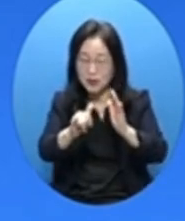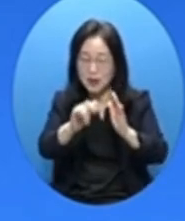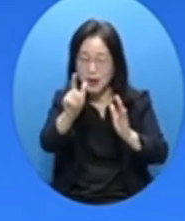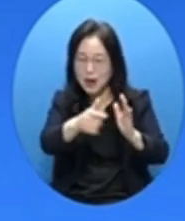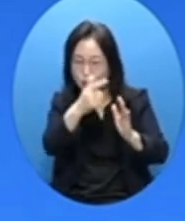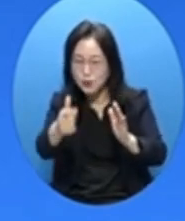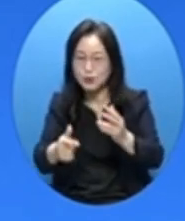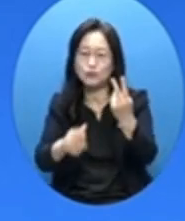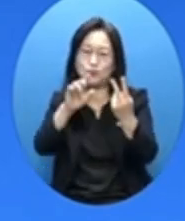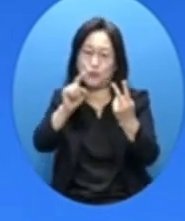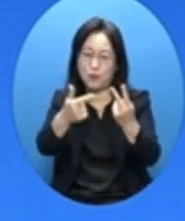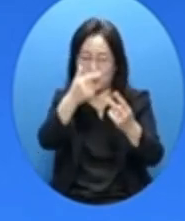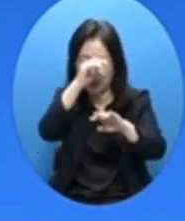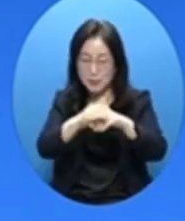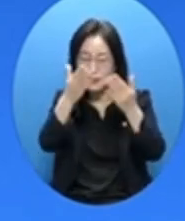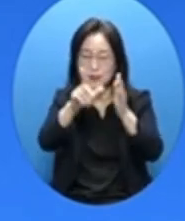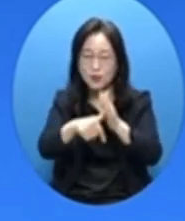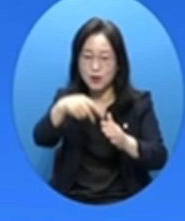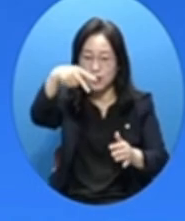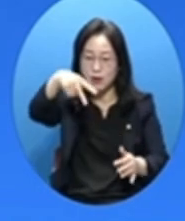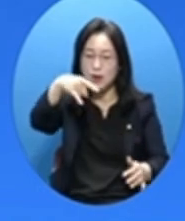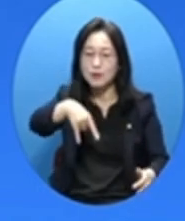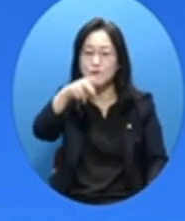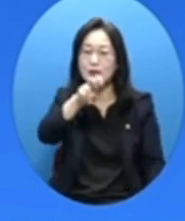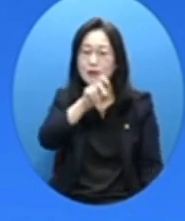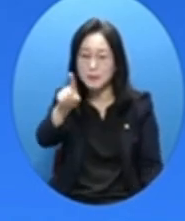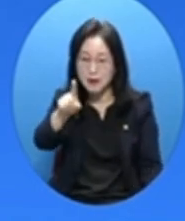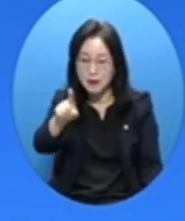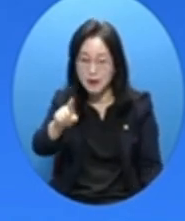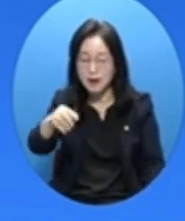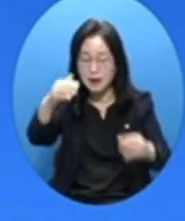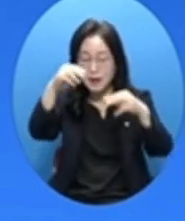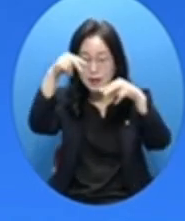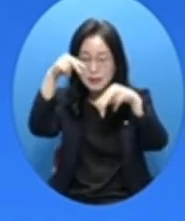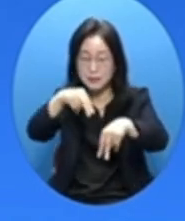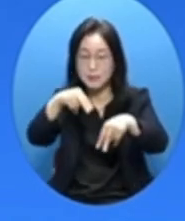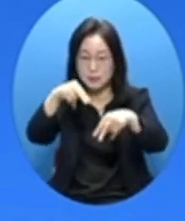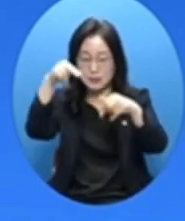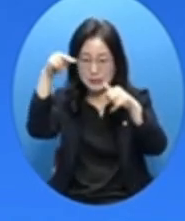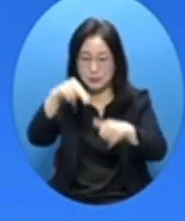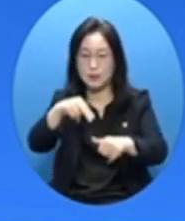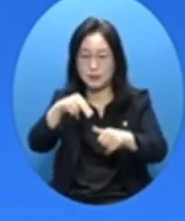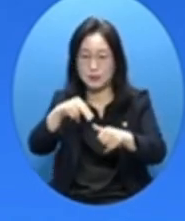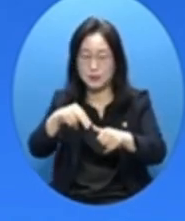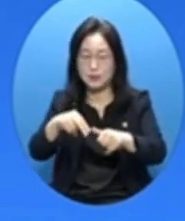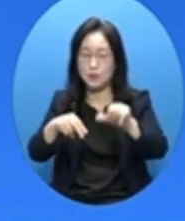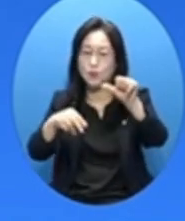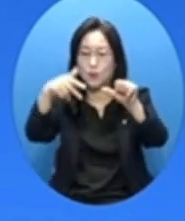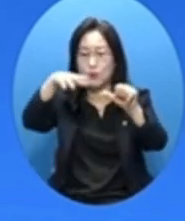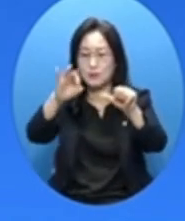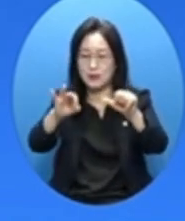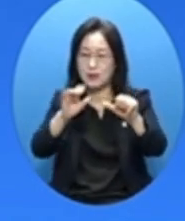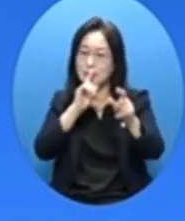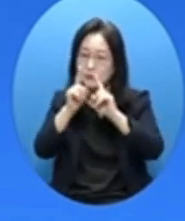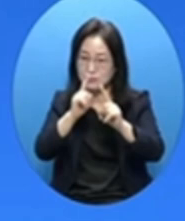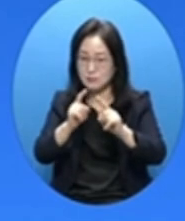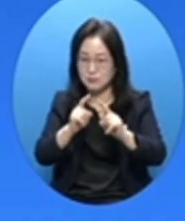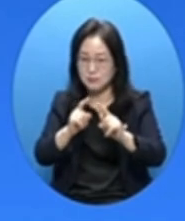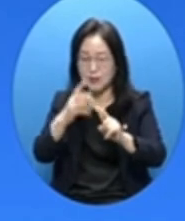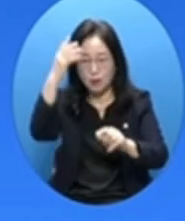쉐마 치명의 6장 5절 말씀을 암송합니다 아이들이 태어나서 배우는